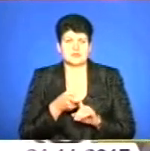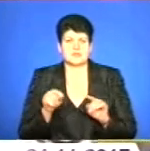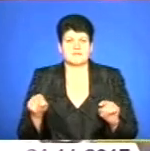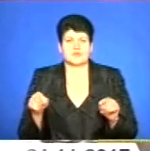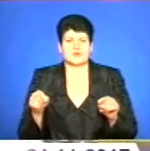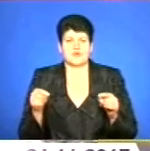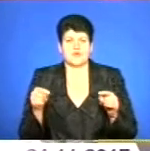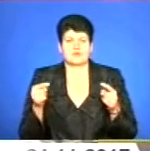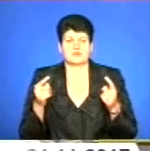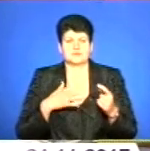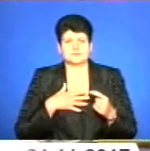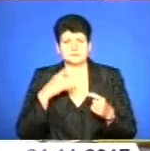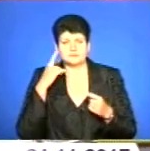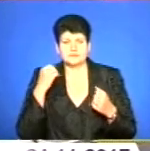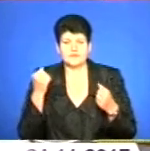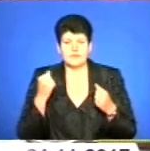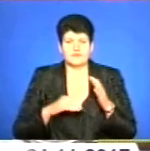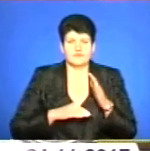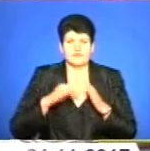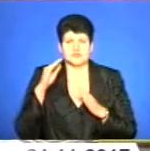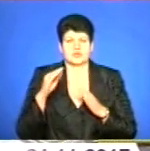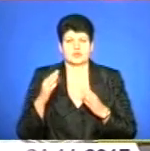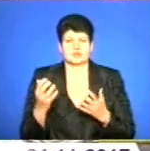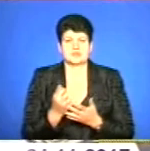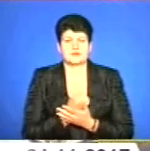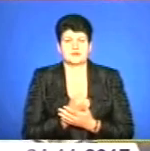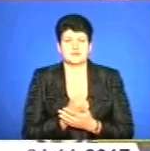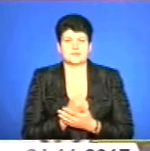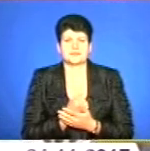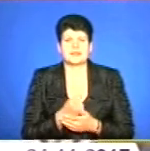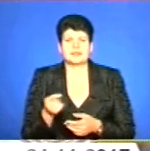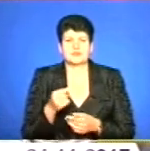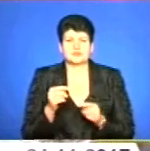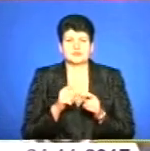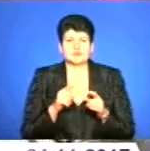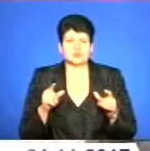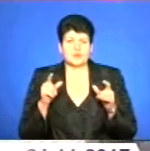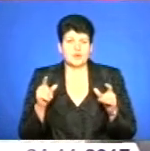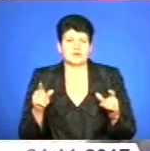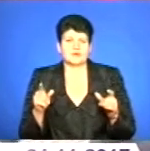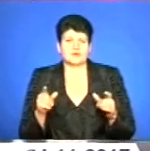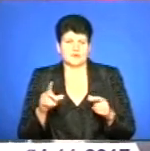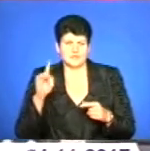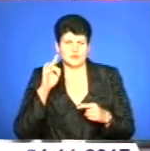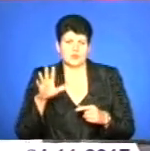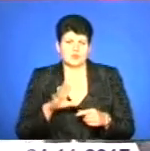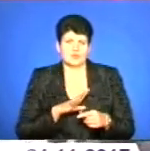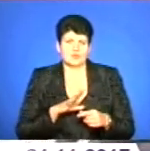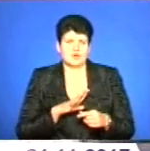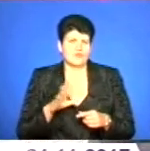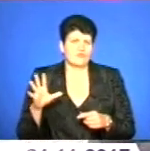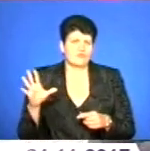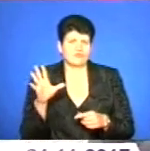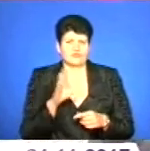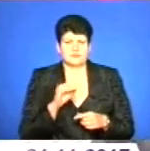наших позицій у спорті вищих досягнень, саме у греко-римській боротьбі, тому що Тернопільська школа греко-римської боротьби, вона відома була у всьому